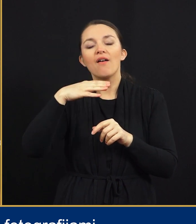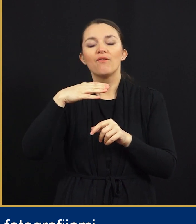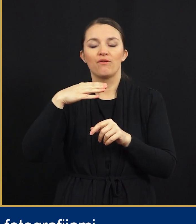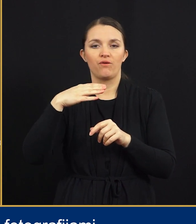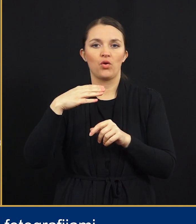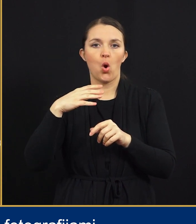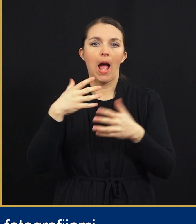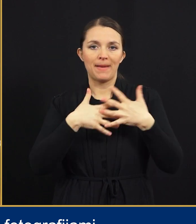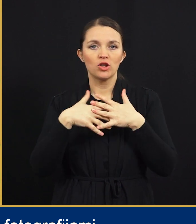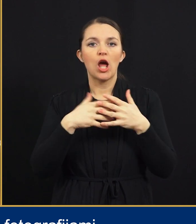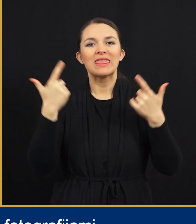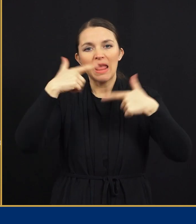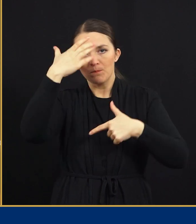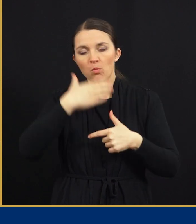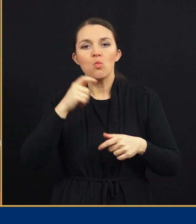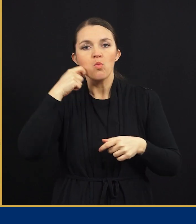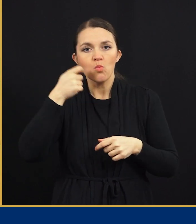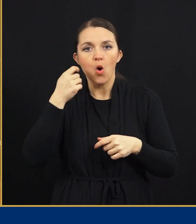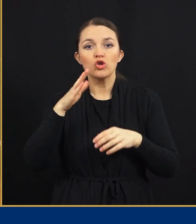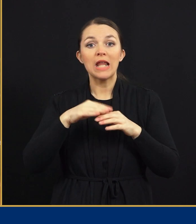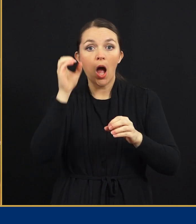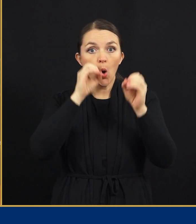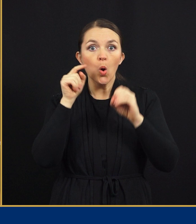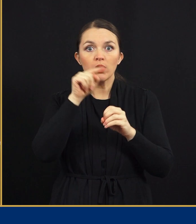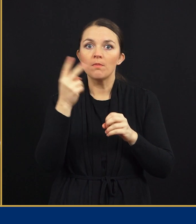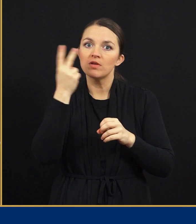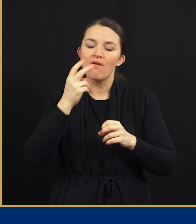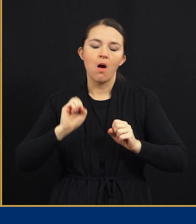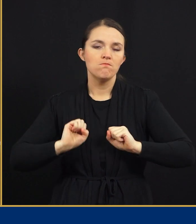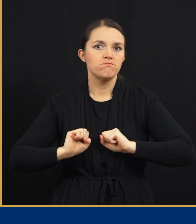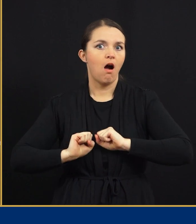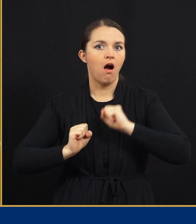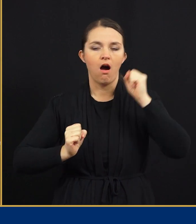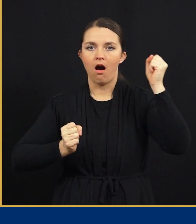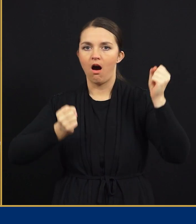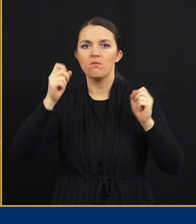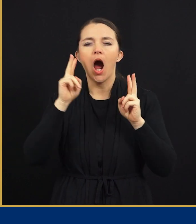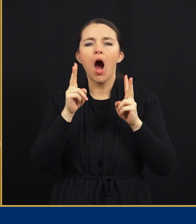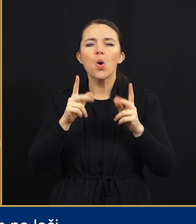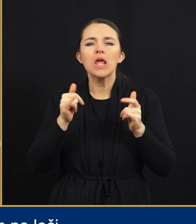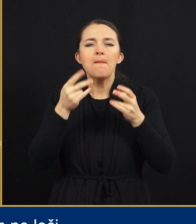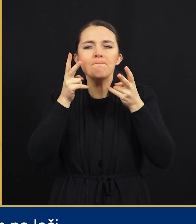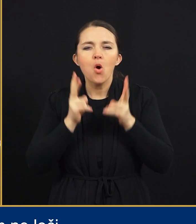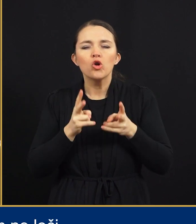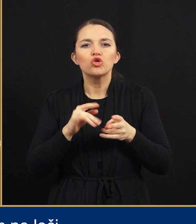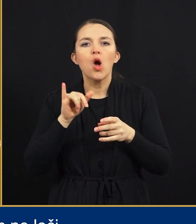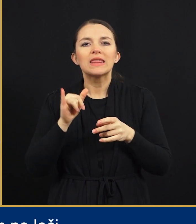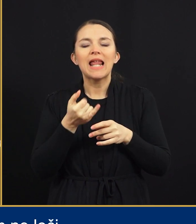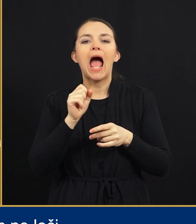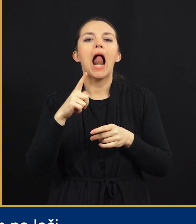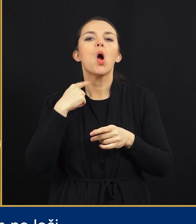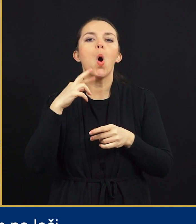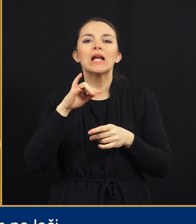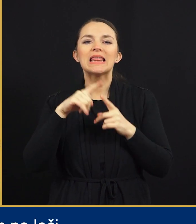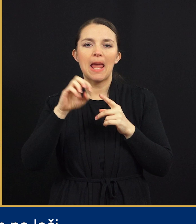Afroameričan, temnopolt moški. Na Googlu je takrat seveda završalo. Kako je možno, da